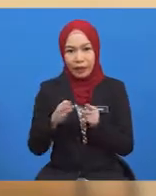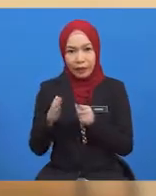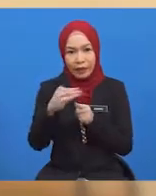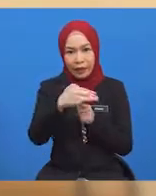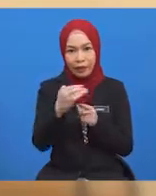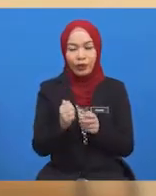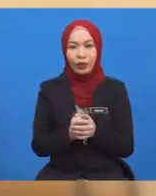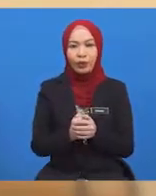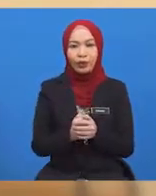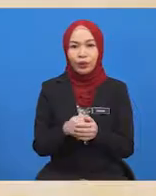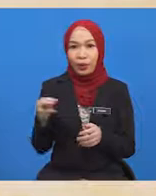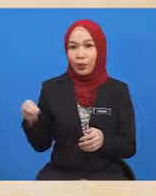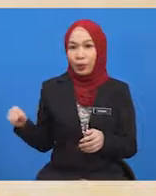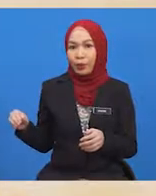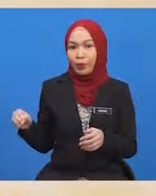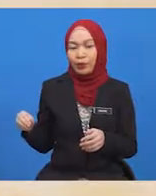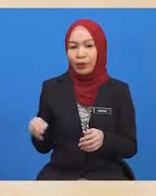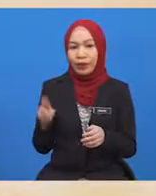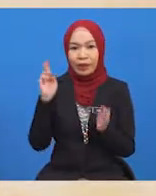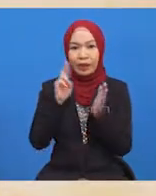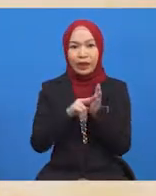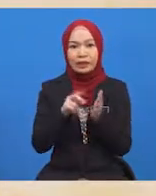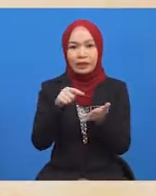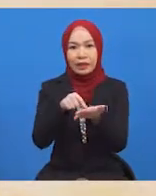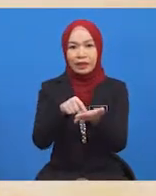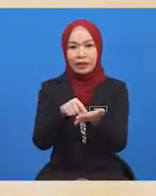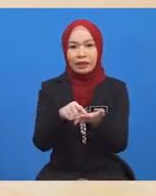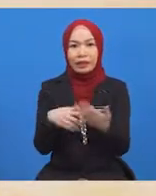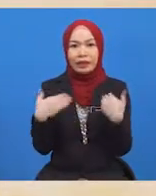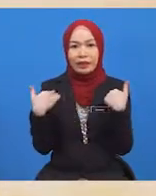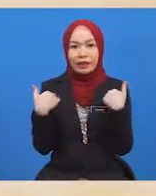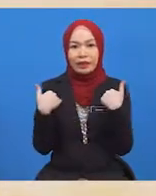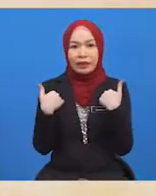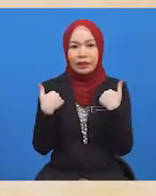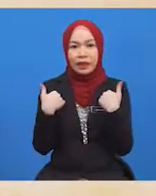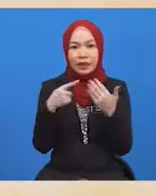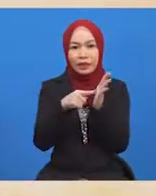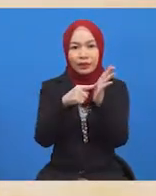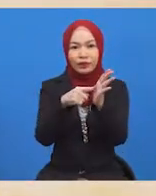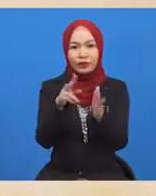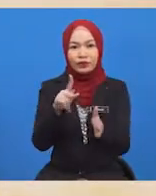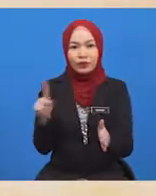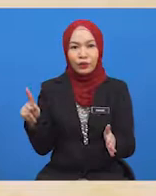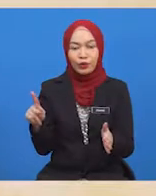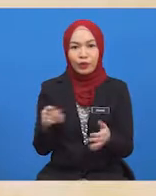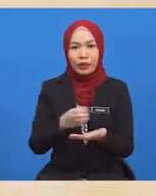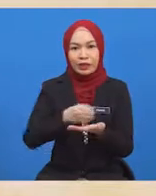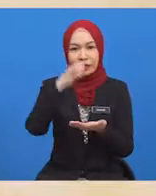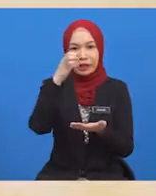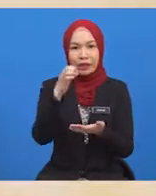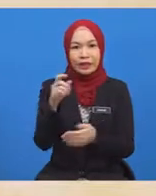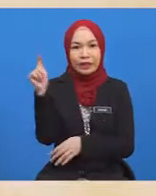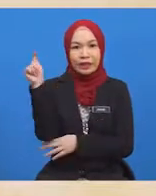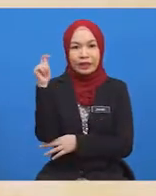Murid-murid, rajah yang dipaparkan ini menunjukkan suatu sukuan silinder tegak dengan tapak